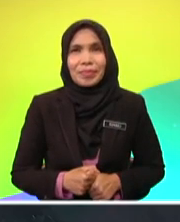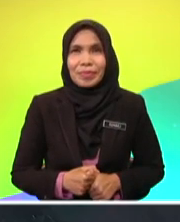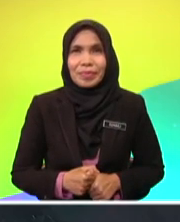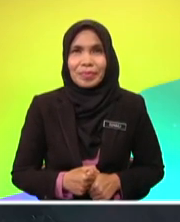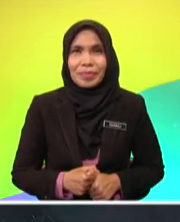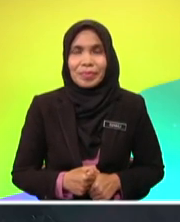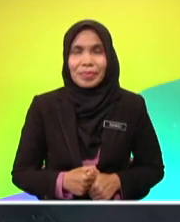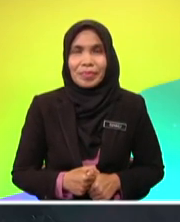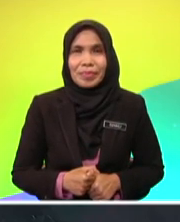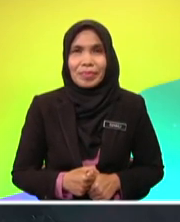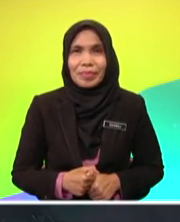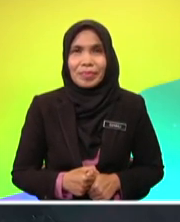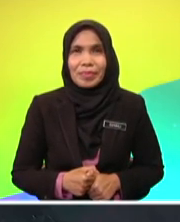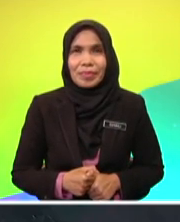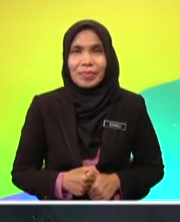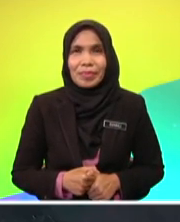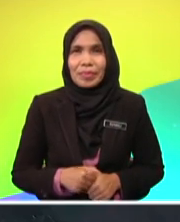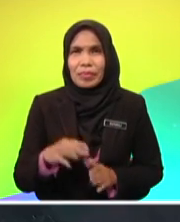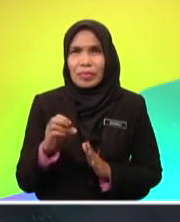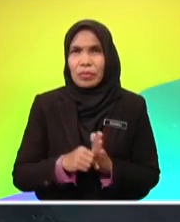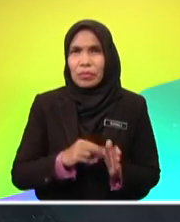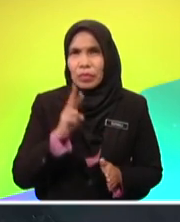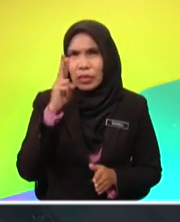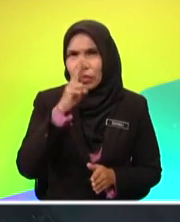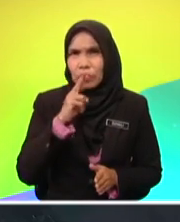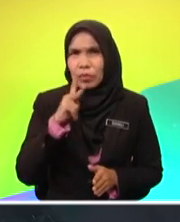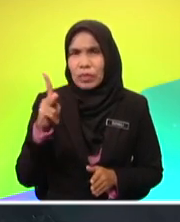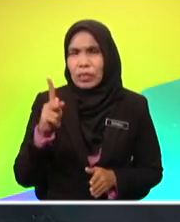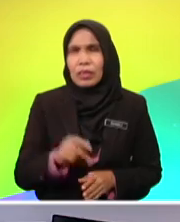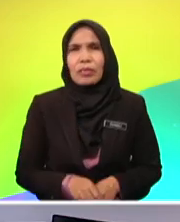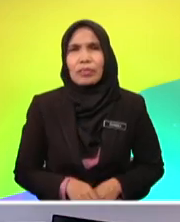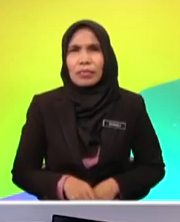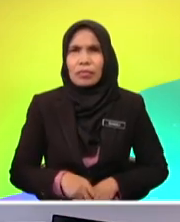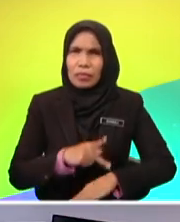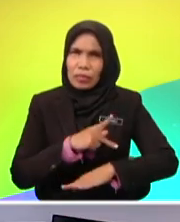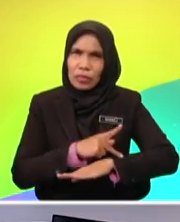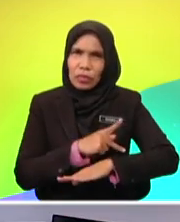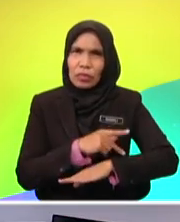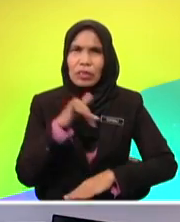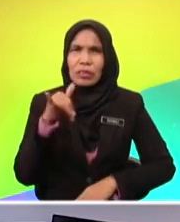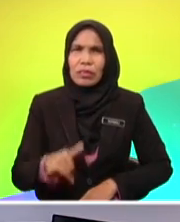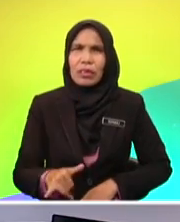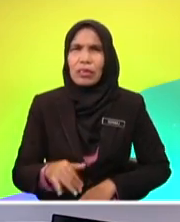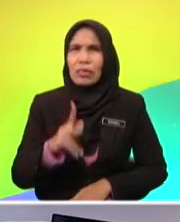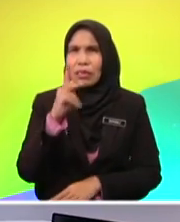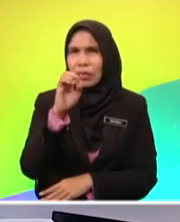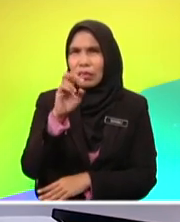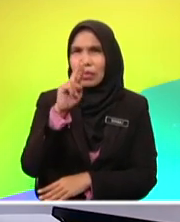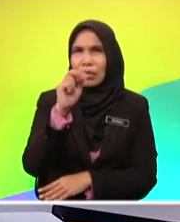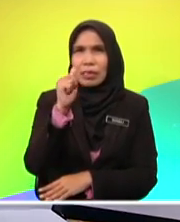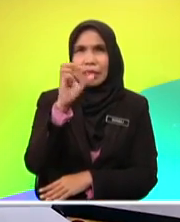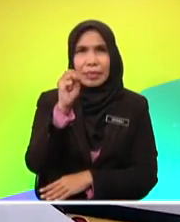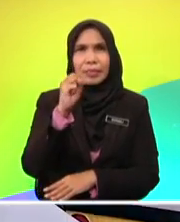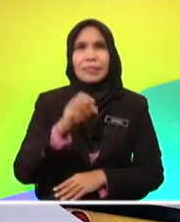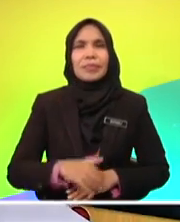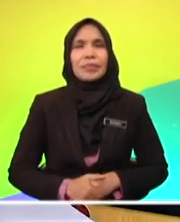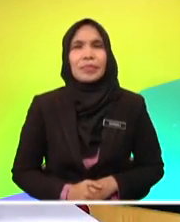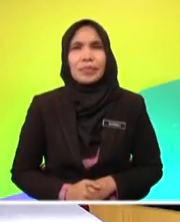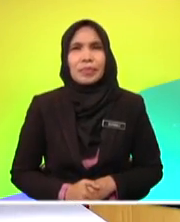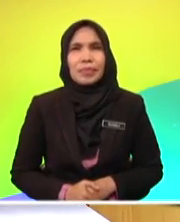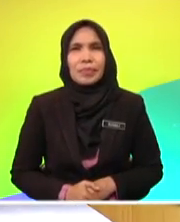dia merupakan kulit yang keras. Ingat tak tadi cikgu dah bagi tahu kan